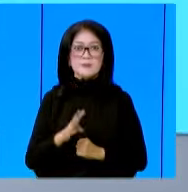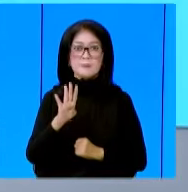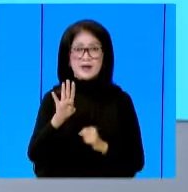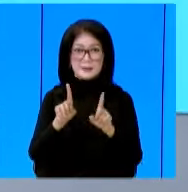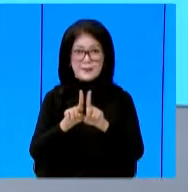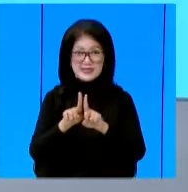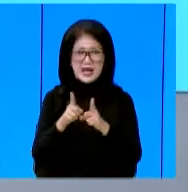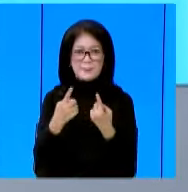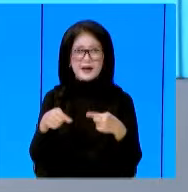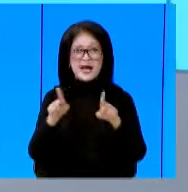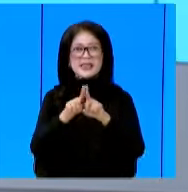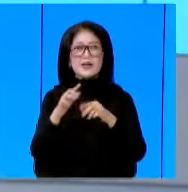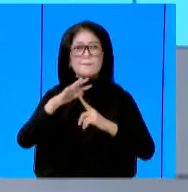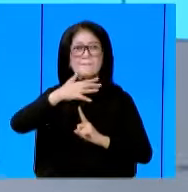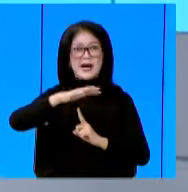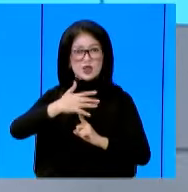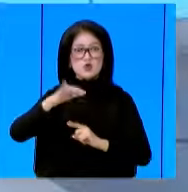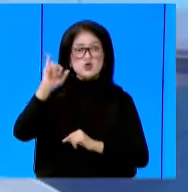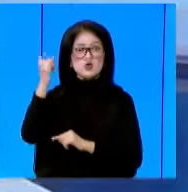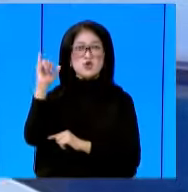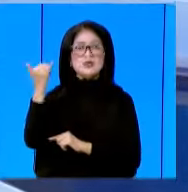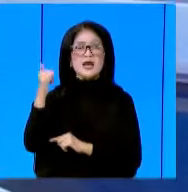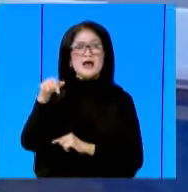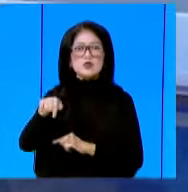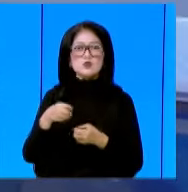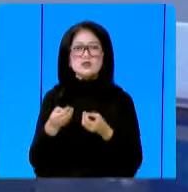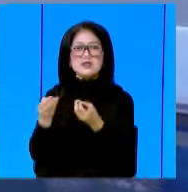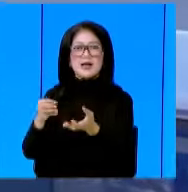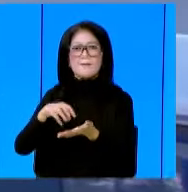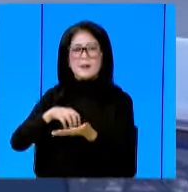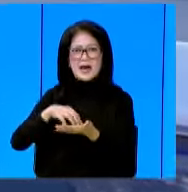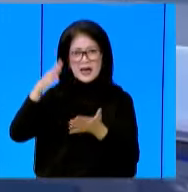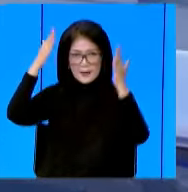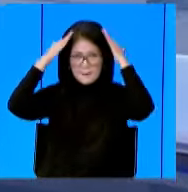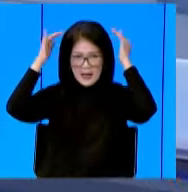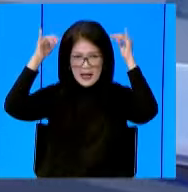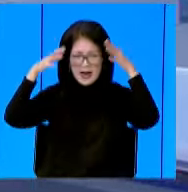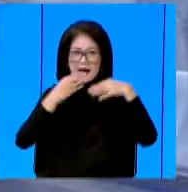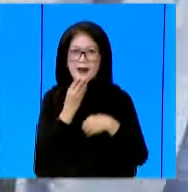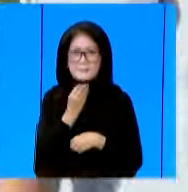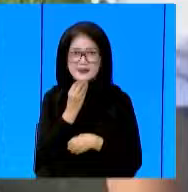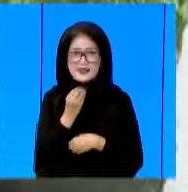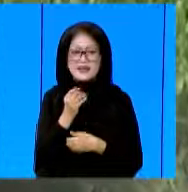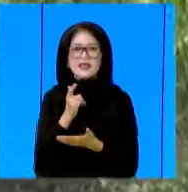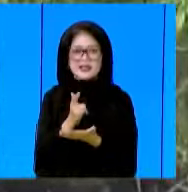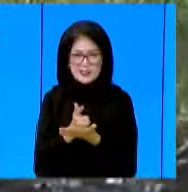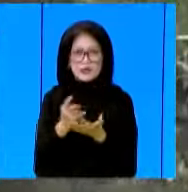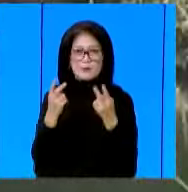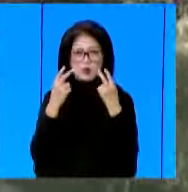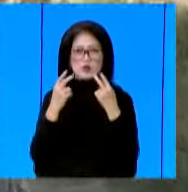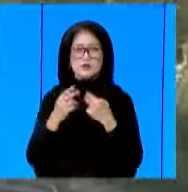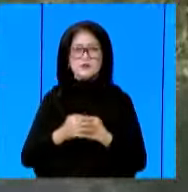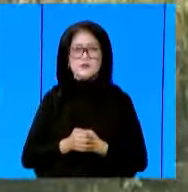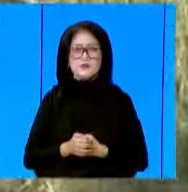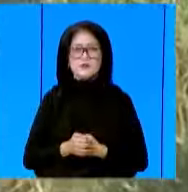Empat pasangan pengantin di Bantul, Yogyakarta nikah bareng dengan menyerahkan mahar kepala kambing. Informasi lengkapnya akan hadir usai jeda berikut